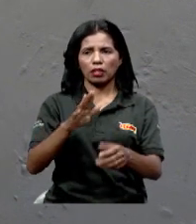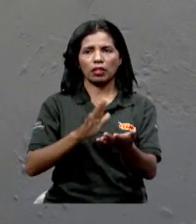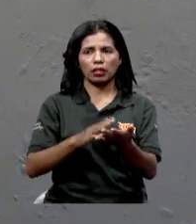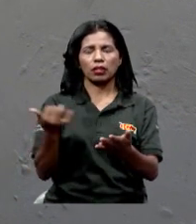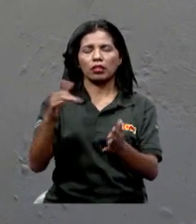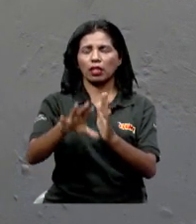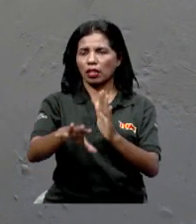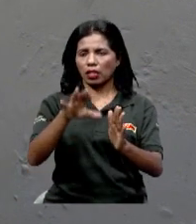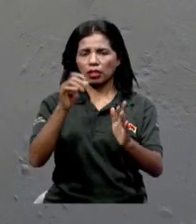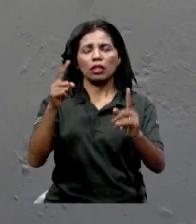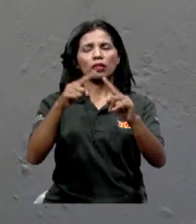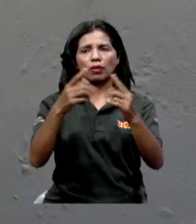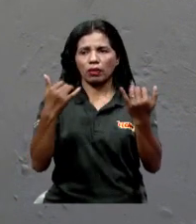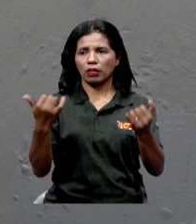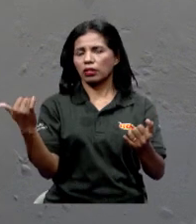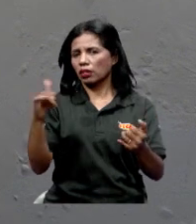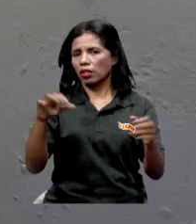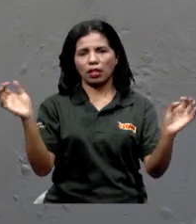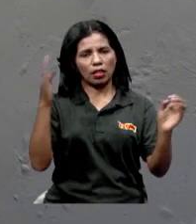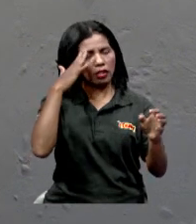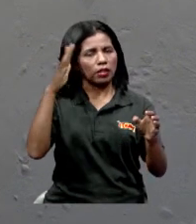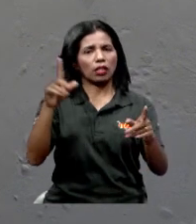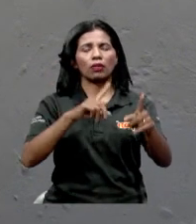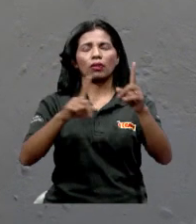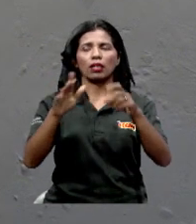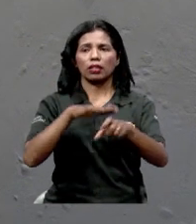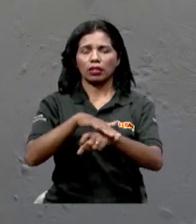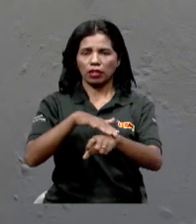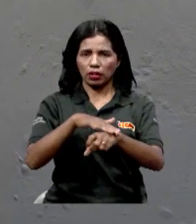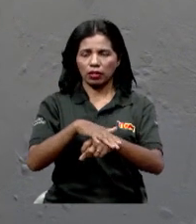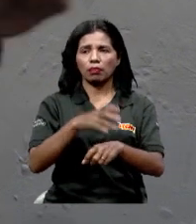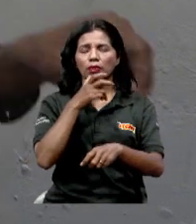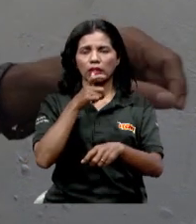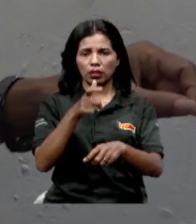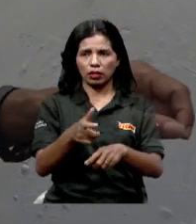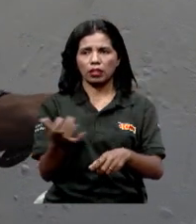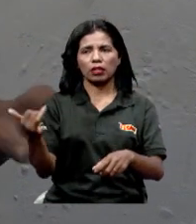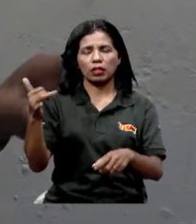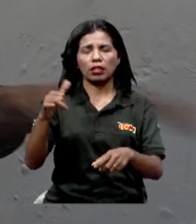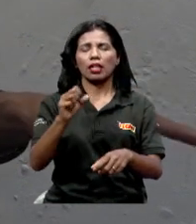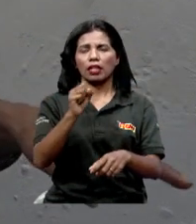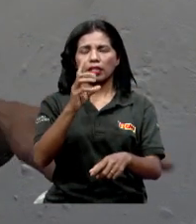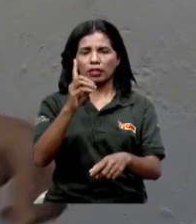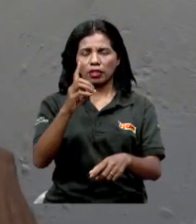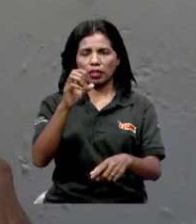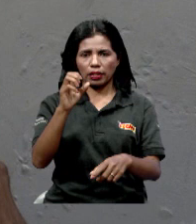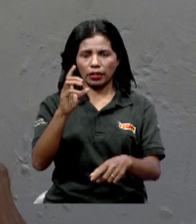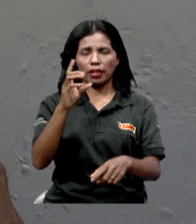raya tante orang masih hati awal orang masih latihan kuliah Inggris. Portugis musa anesan. Ne duran TC SD sekolah